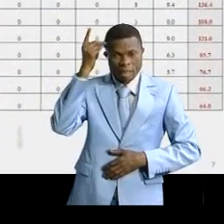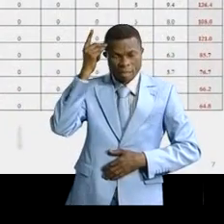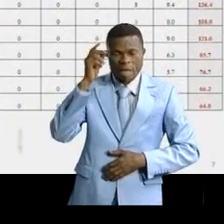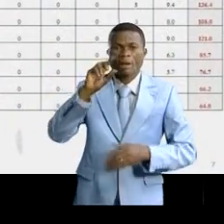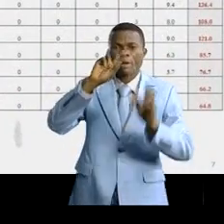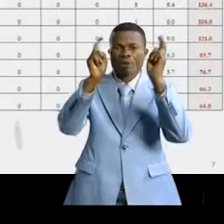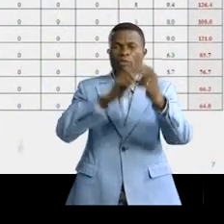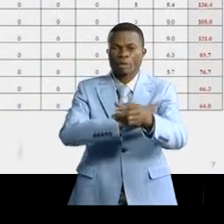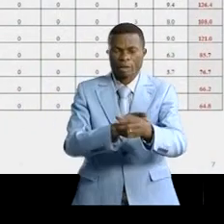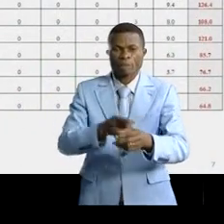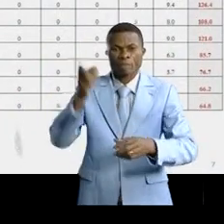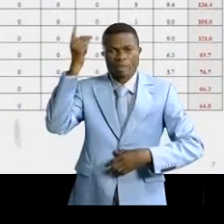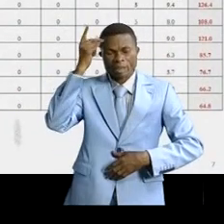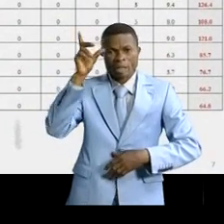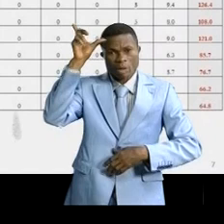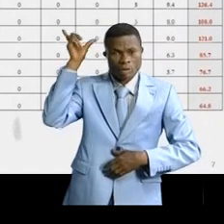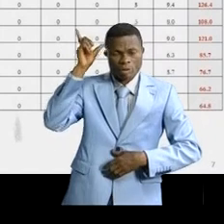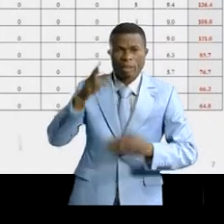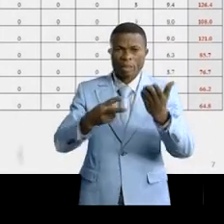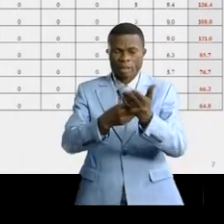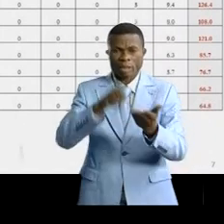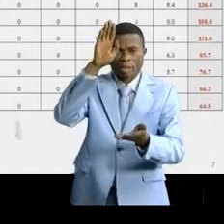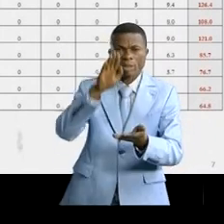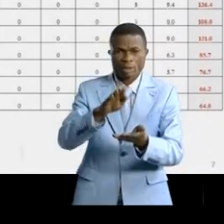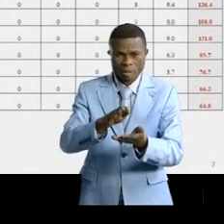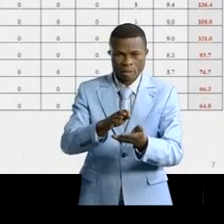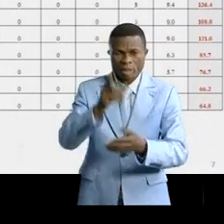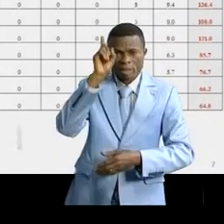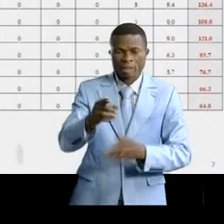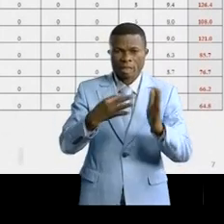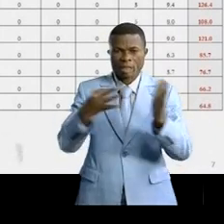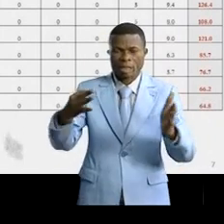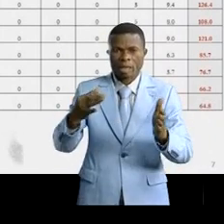et Kinshasa-Lubumbashi, le prix du billet revient à